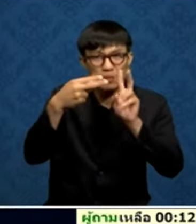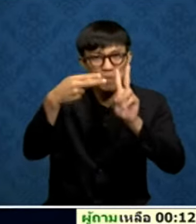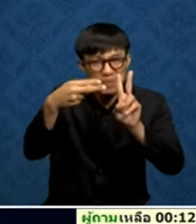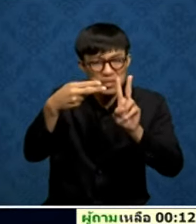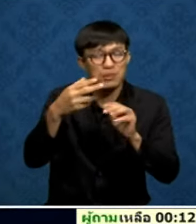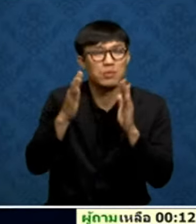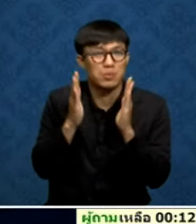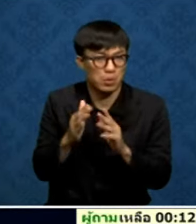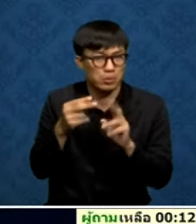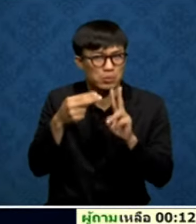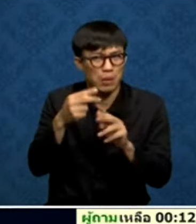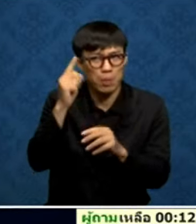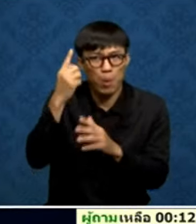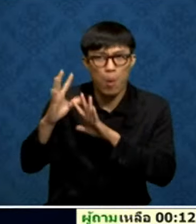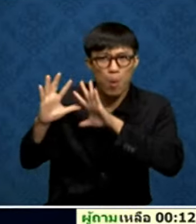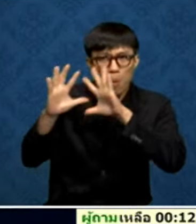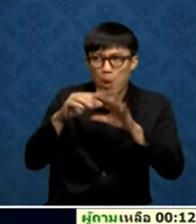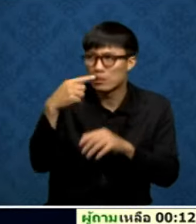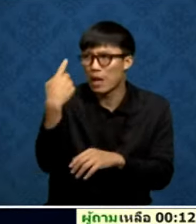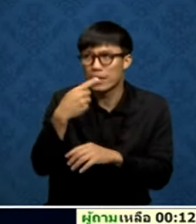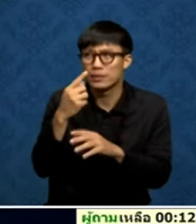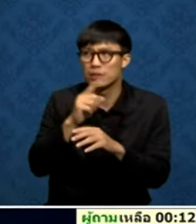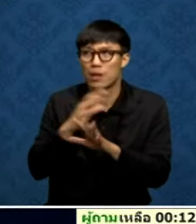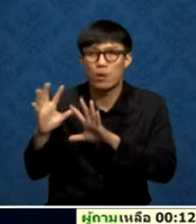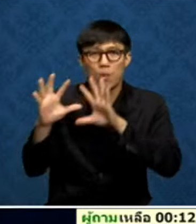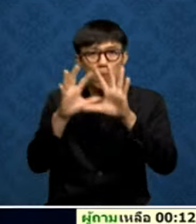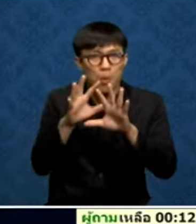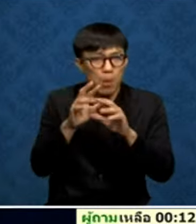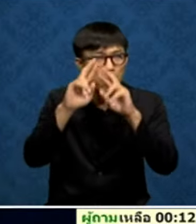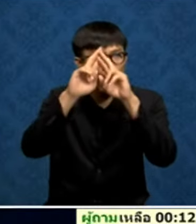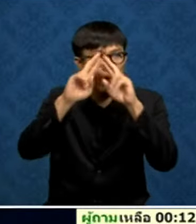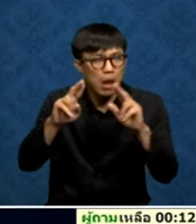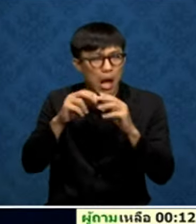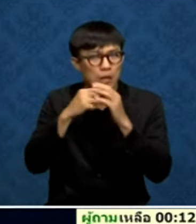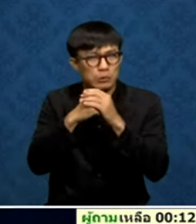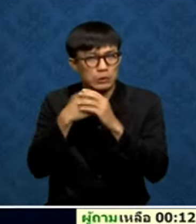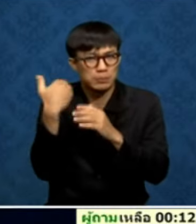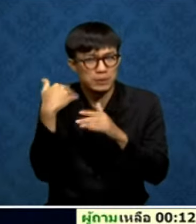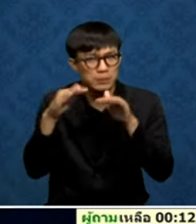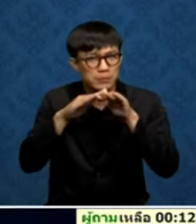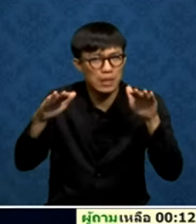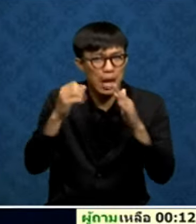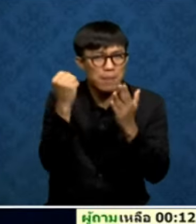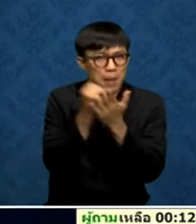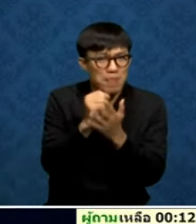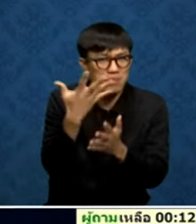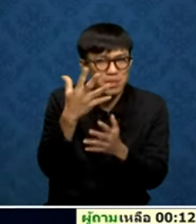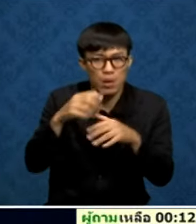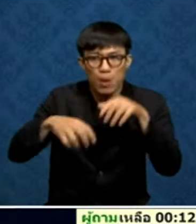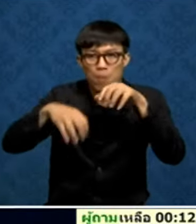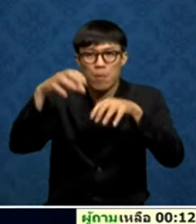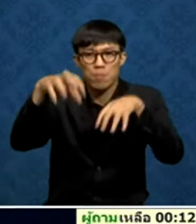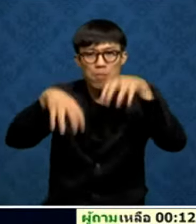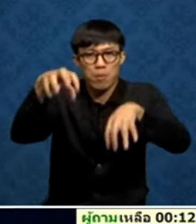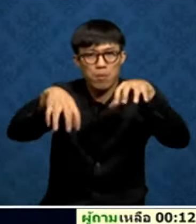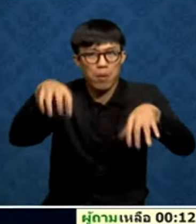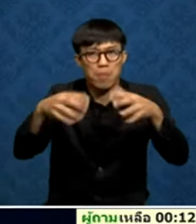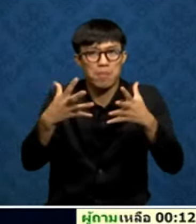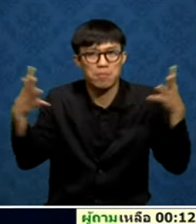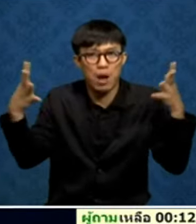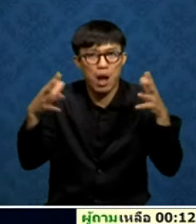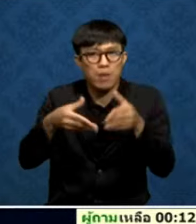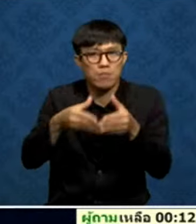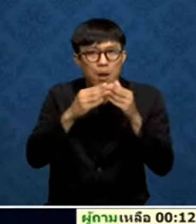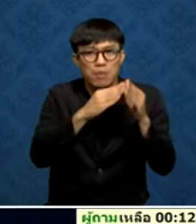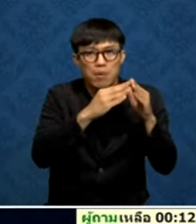ใจนะครับว่ามาจากไหนเยอะแยะนะครับยังไม่นับว่าร้านค้าจีนที่ไม่มีมอกไม่มีอยผุดขึ้นเป็นดอกเห็ดครับร้านอาหารที่ขนทุกอย่างมาจ